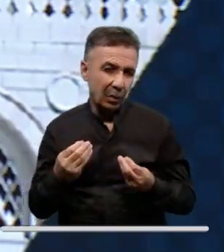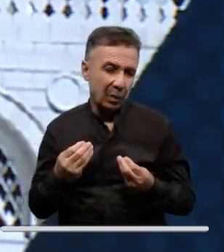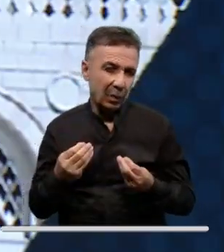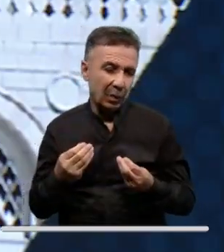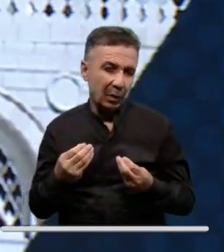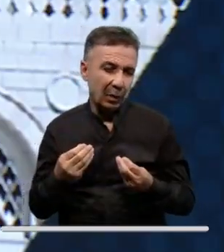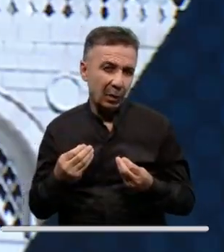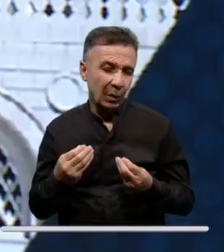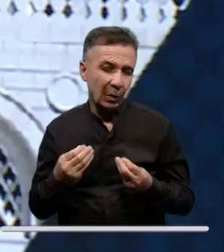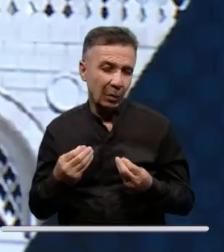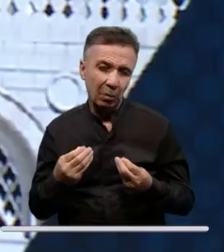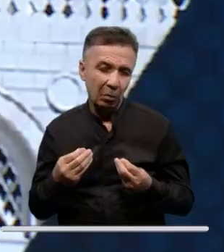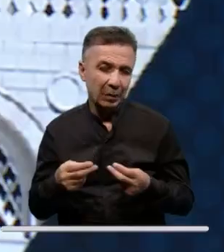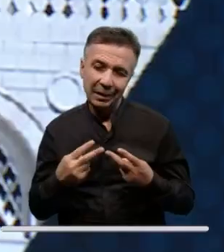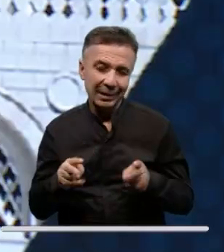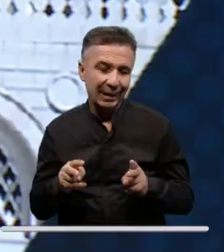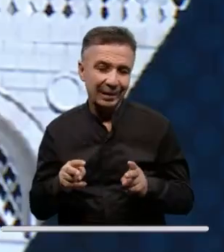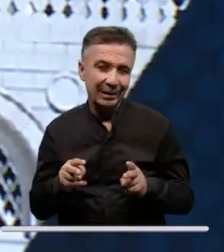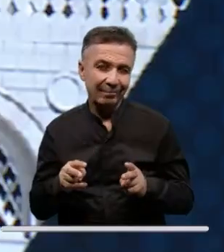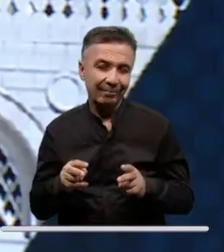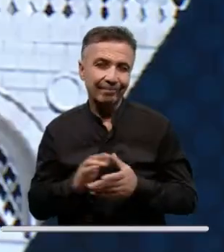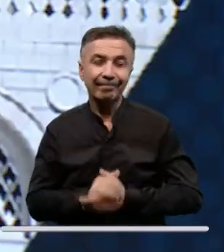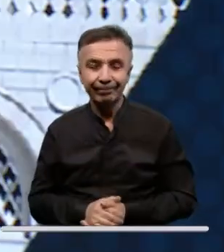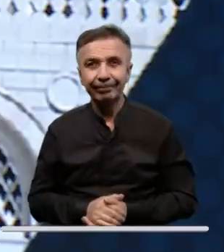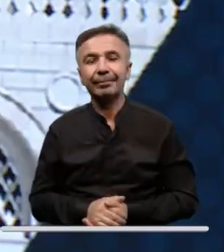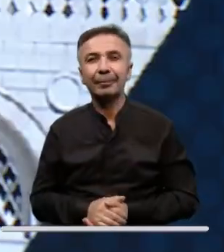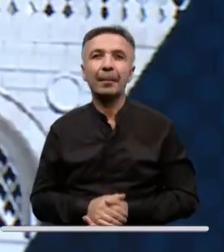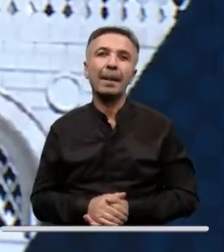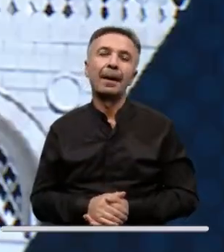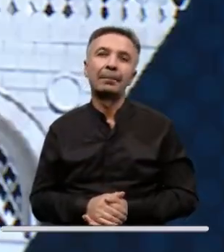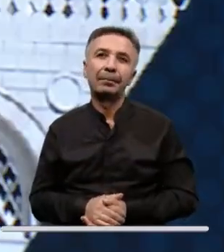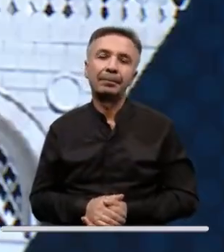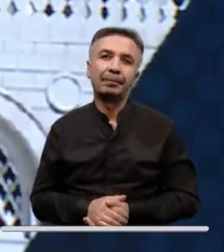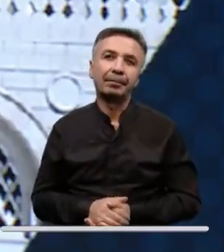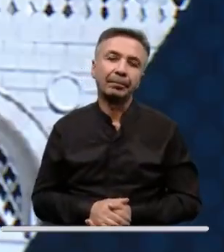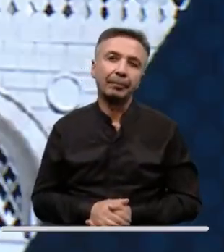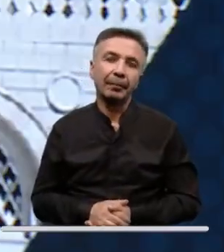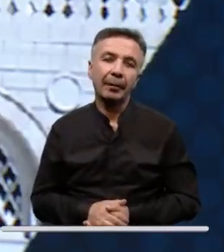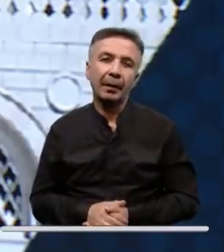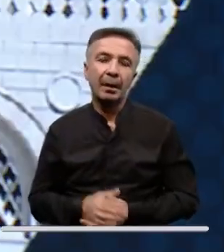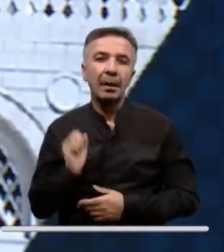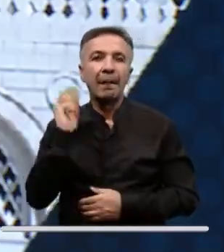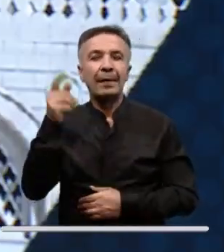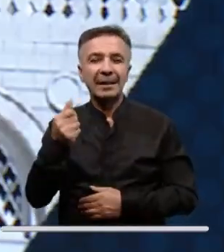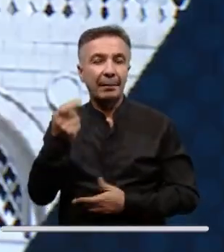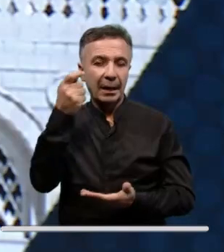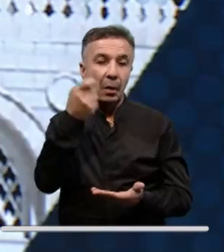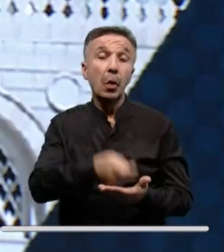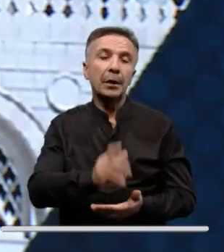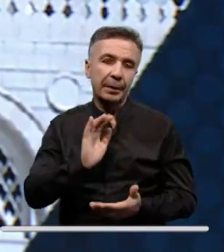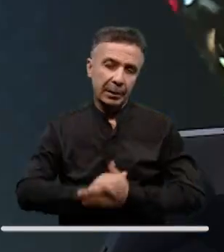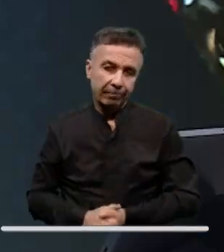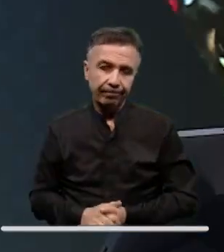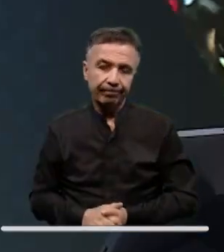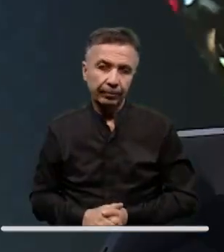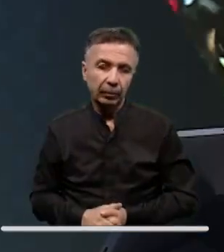karşılı de herhangi bir karşılık olmadan Bu işlem de caizdir fazla ödememek kaydıyla Eyvallah